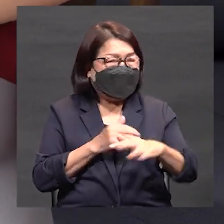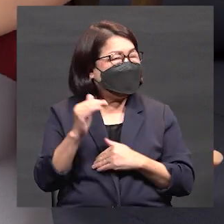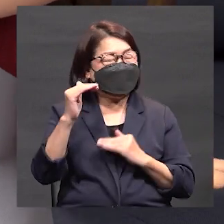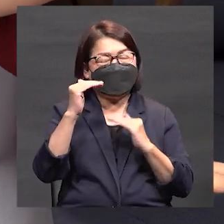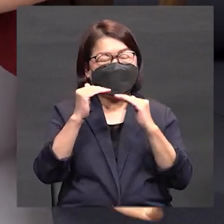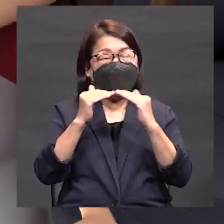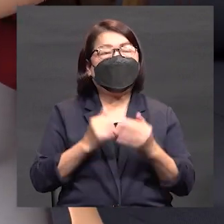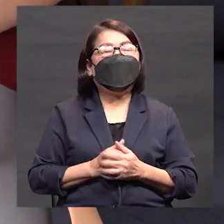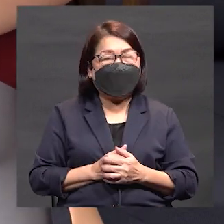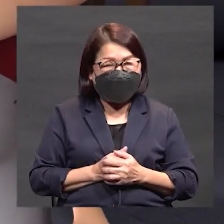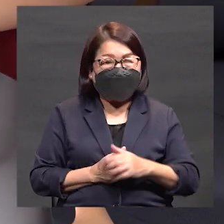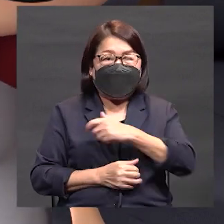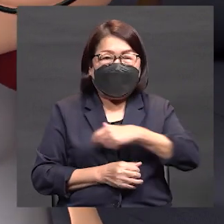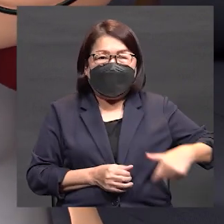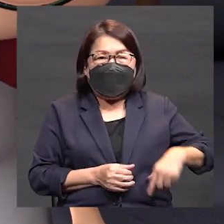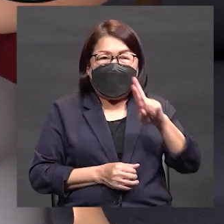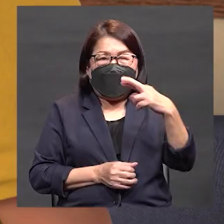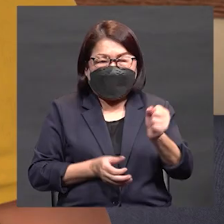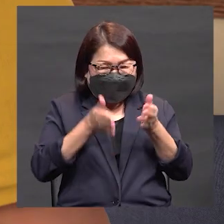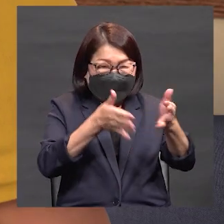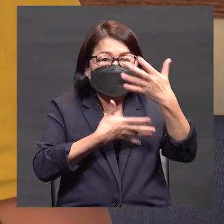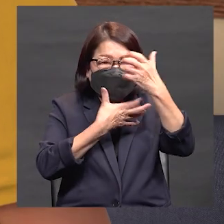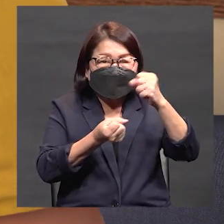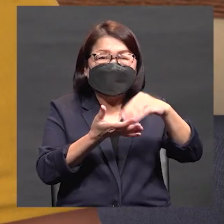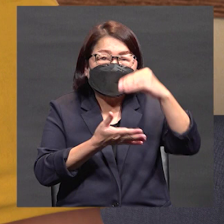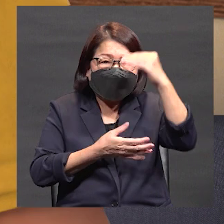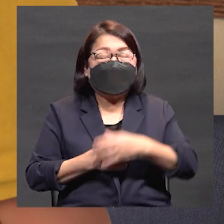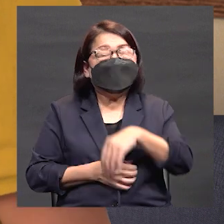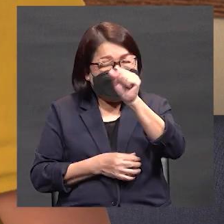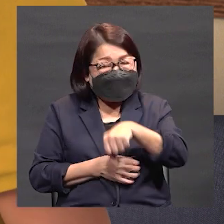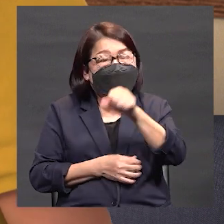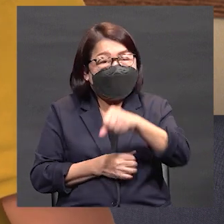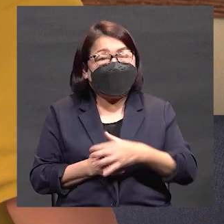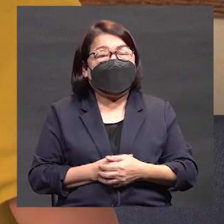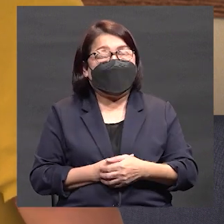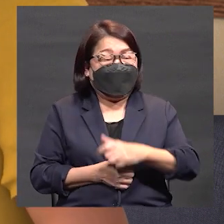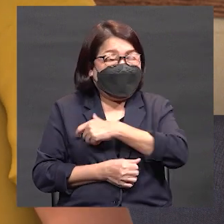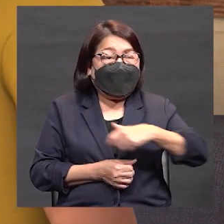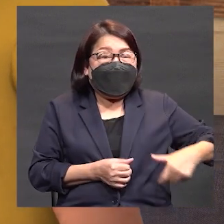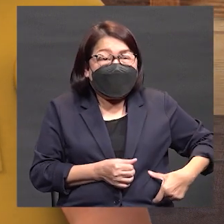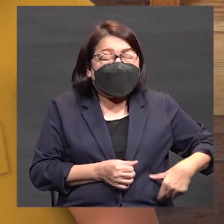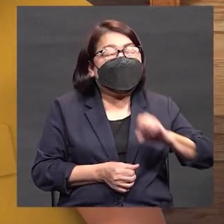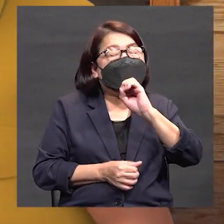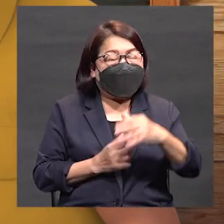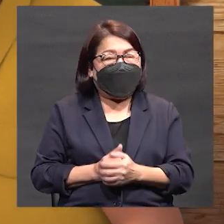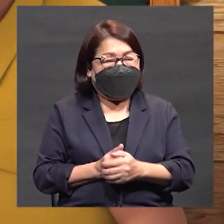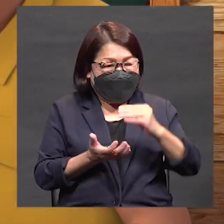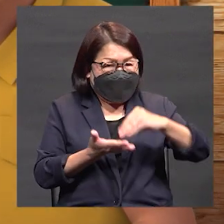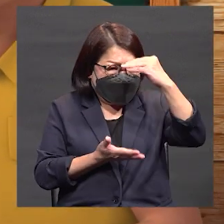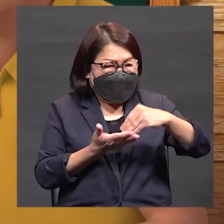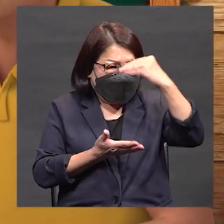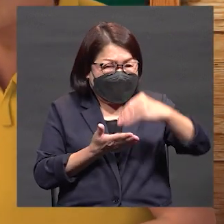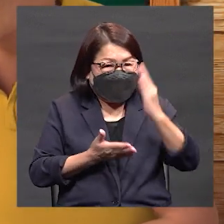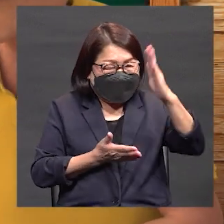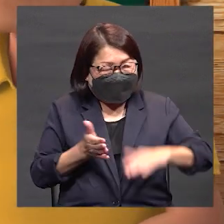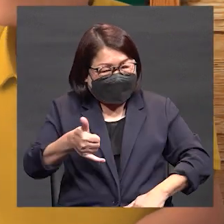ให้ความสำคัญกับการศึกษามากเลยนะคะปู่ นั่นเพราะพระองค์ทรงมีพระราชประสงค์ว่าการศึกษาต้องสร้างให้คนไทยมีคุณสมบั